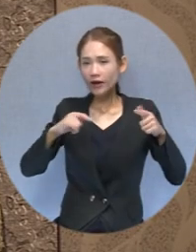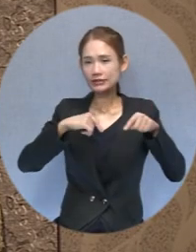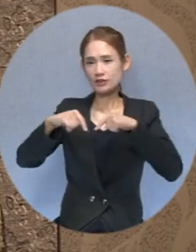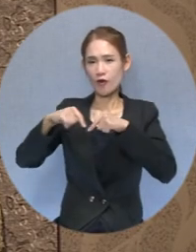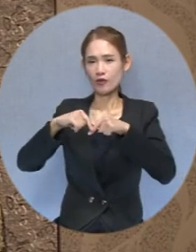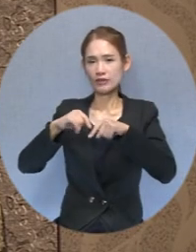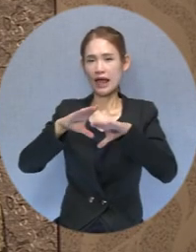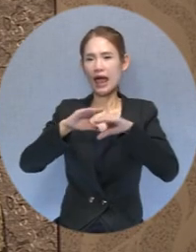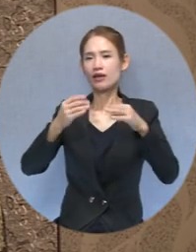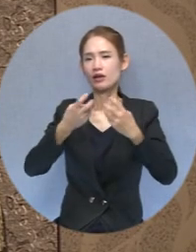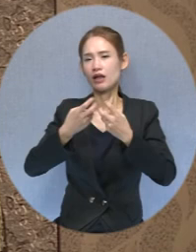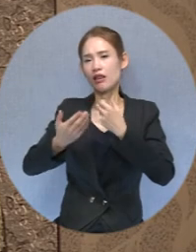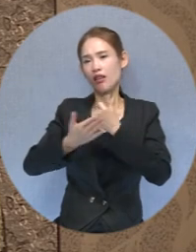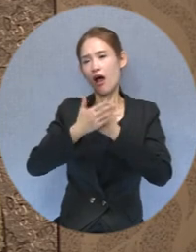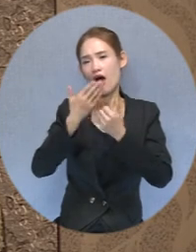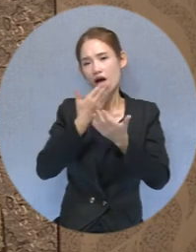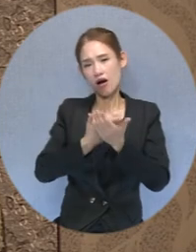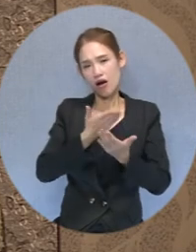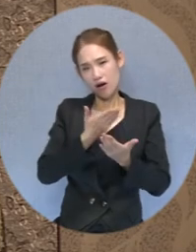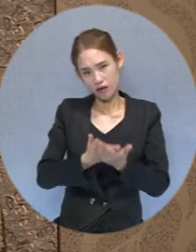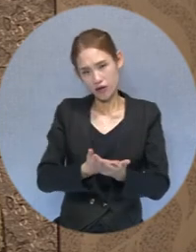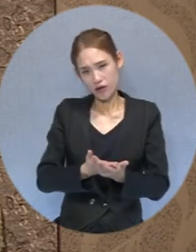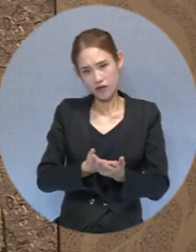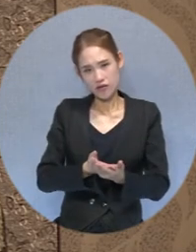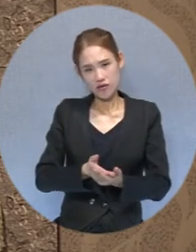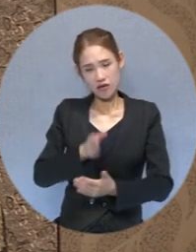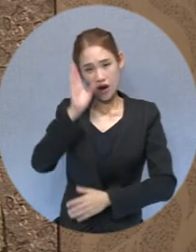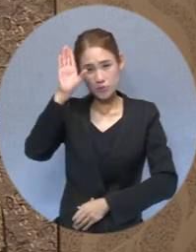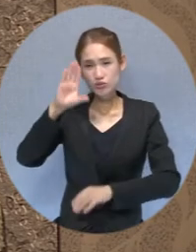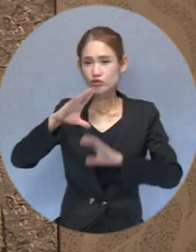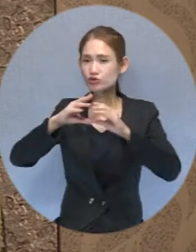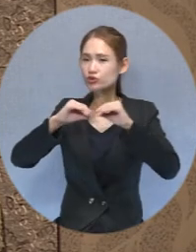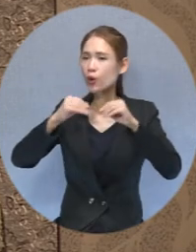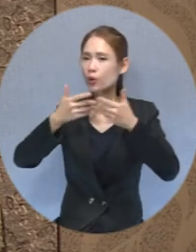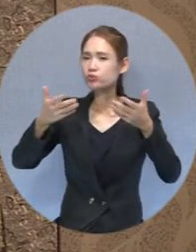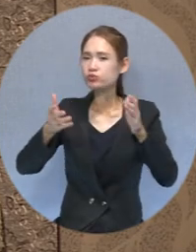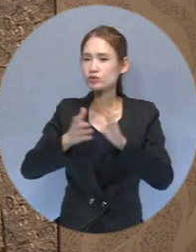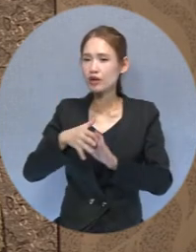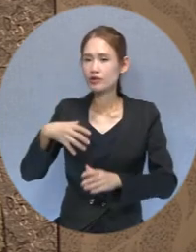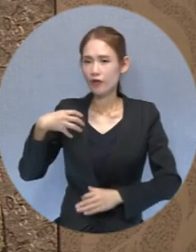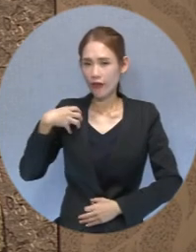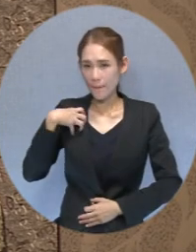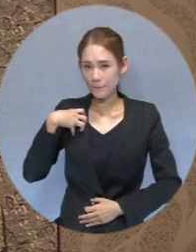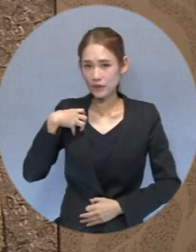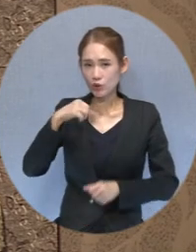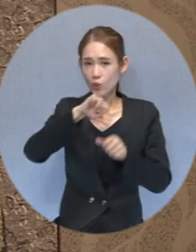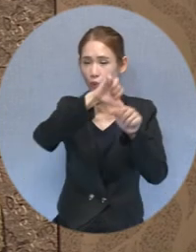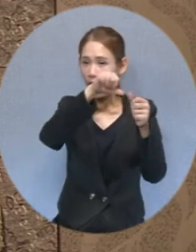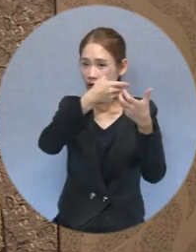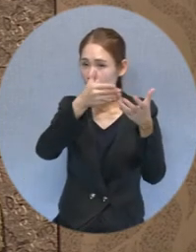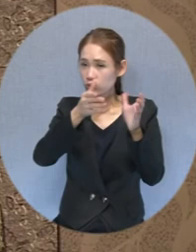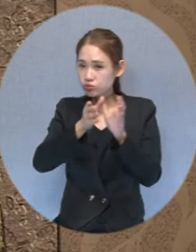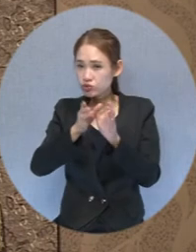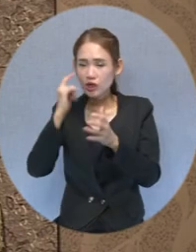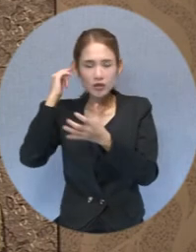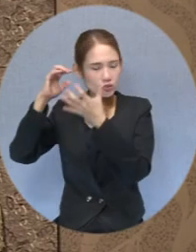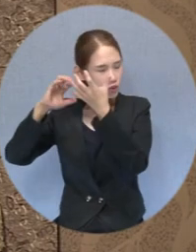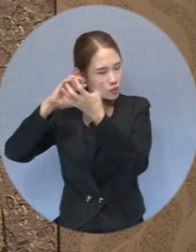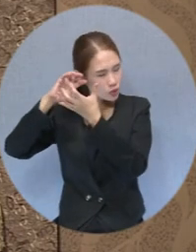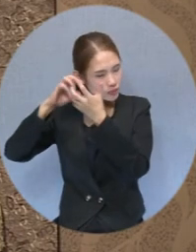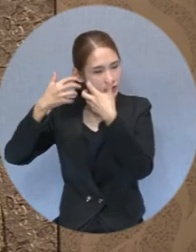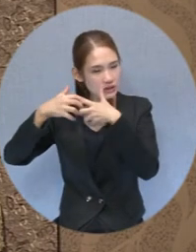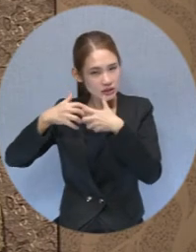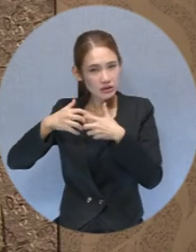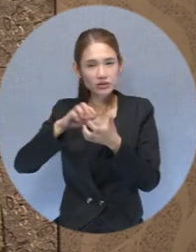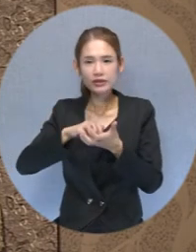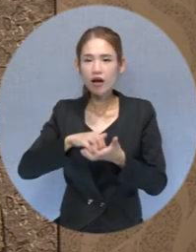대안을 달라 그게 앞으로 이제 국토부에서 하고 또 이제 환경부에서 소음 측정과 대책을